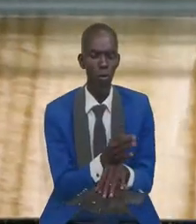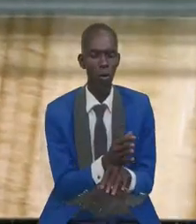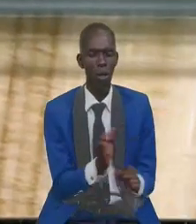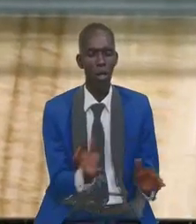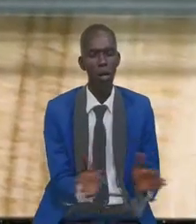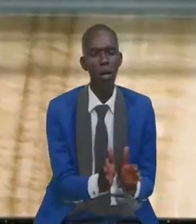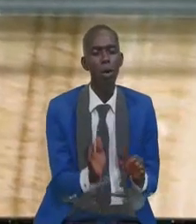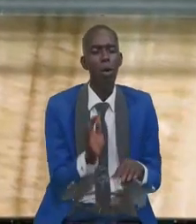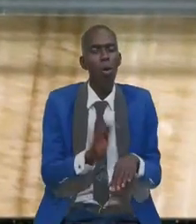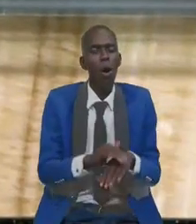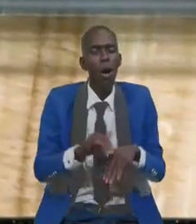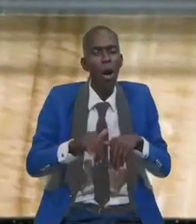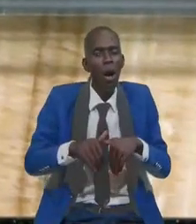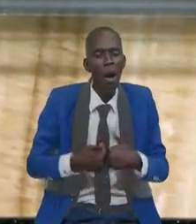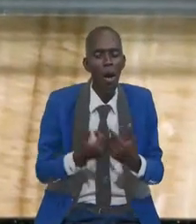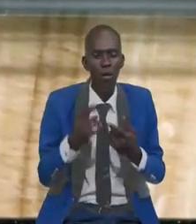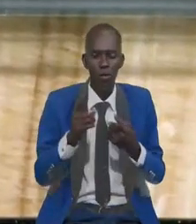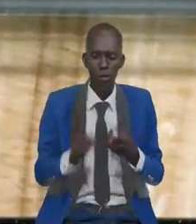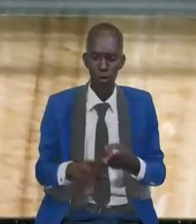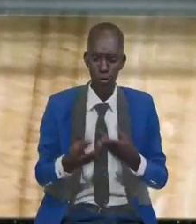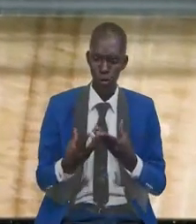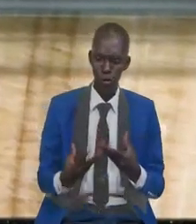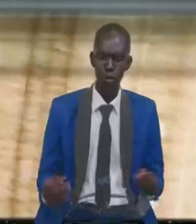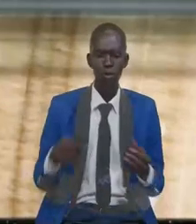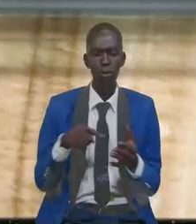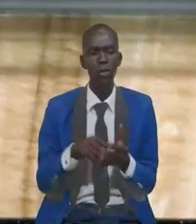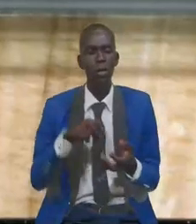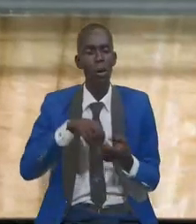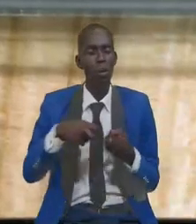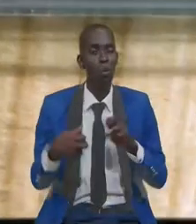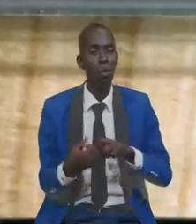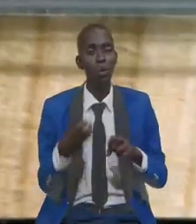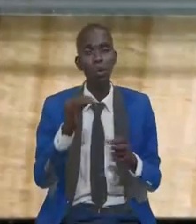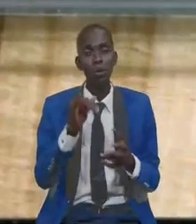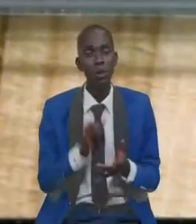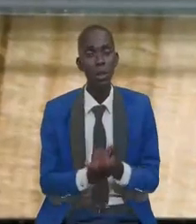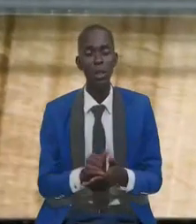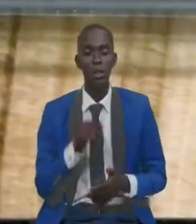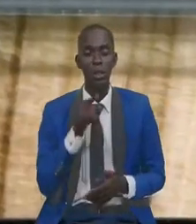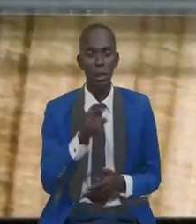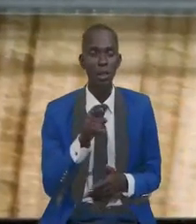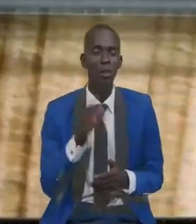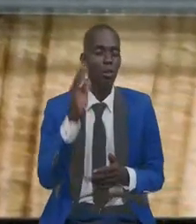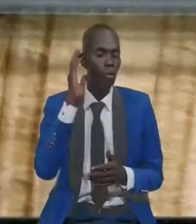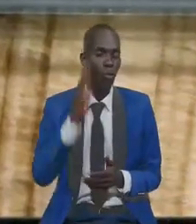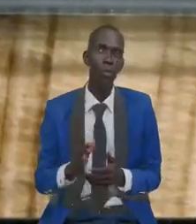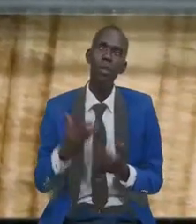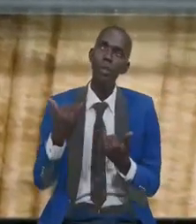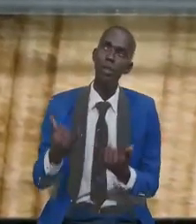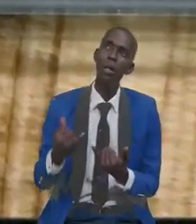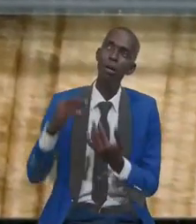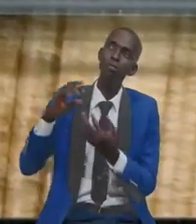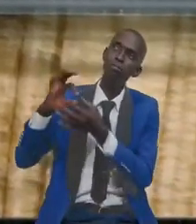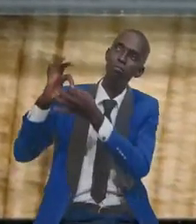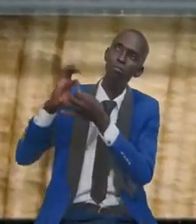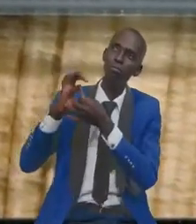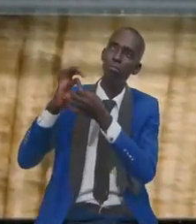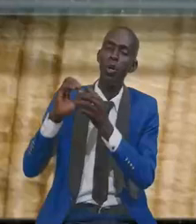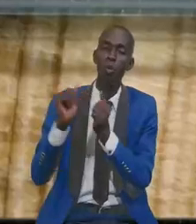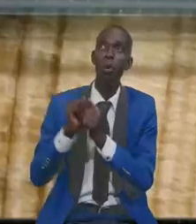de façon dont la façon dont il devait traiter avec cette situation afin qu'il soit réconcilié à Dieu et que la punition